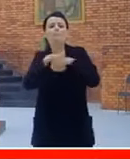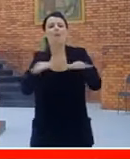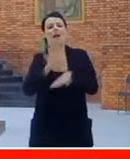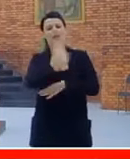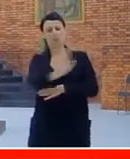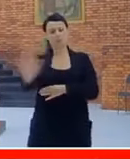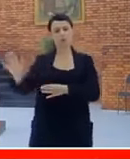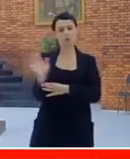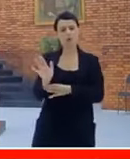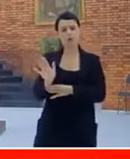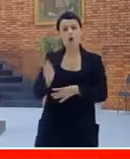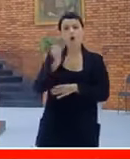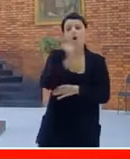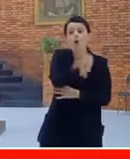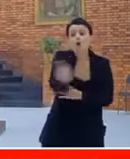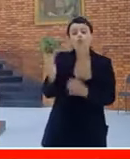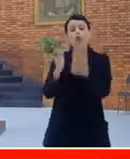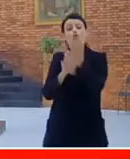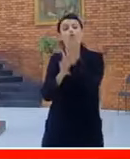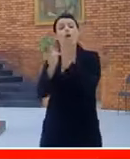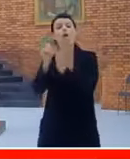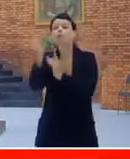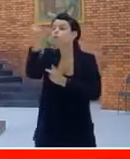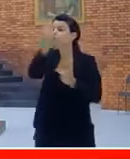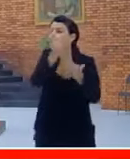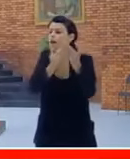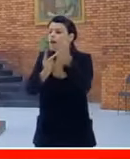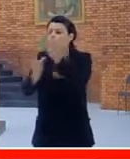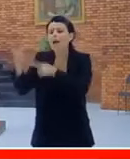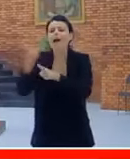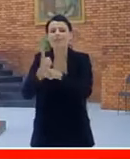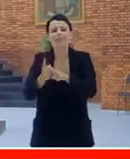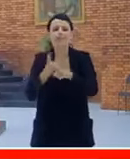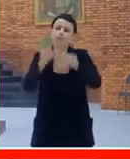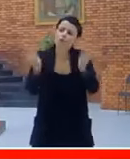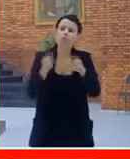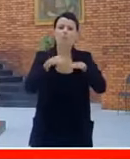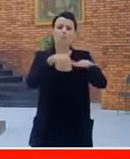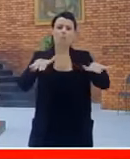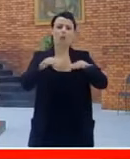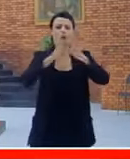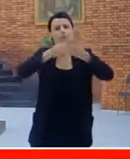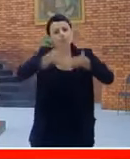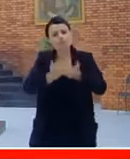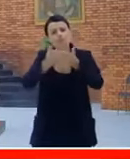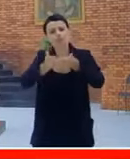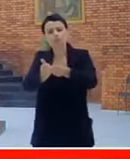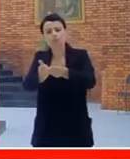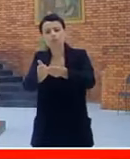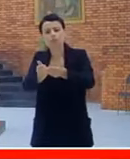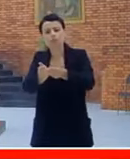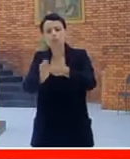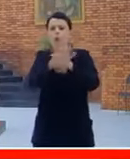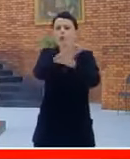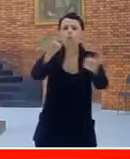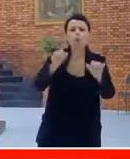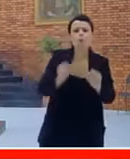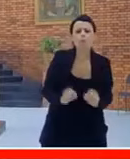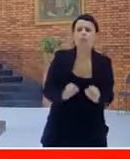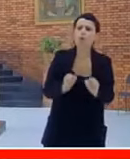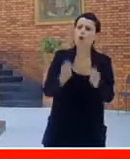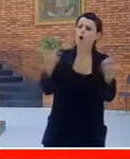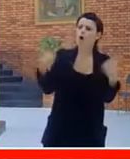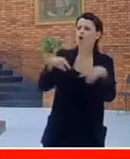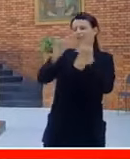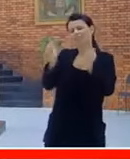Ciascuno, nella ricerca di Gesù, è chiamato ad attraversare il mare. Per qualcuno potrebbe essere abbandonare